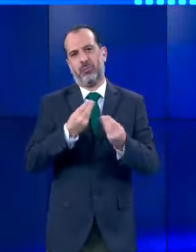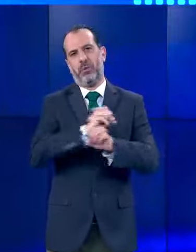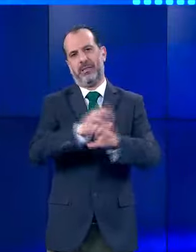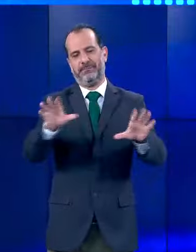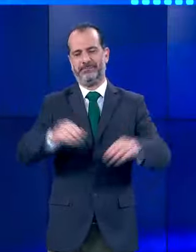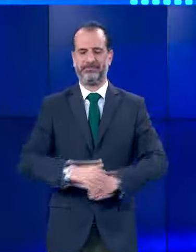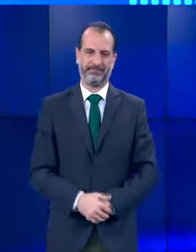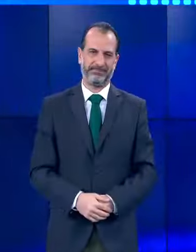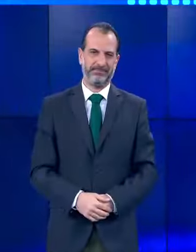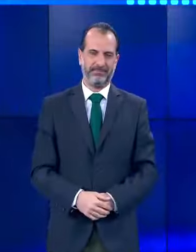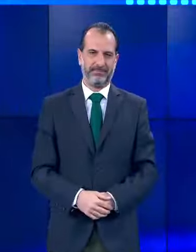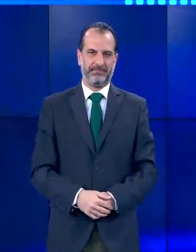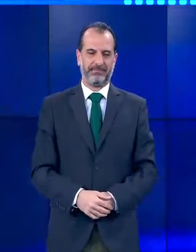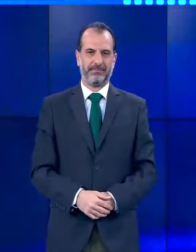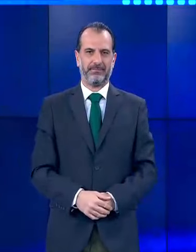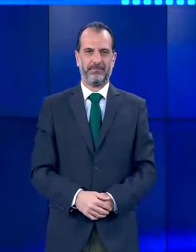Παναγιώτη.